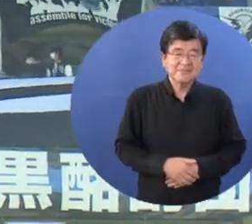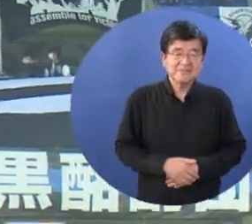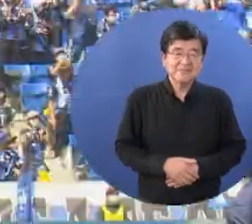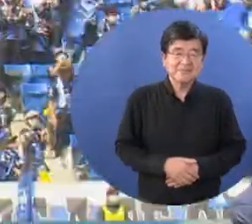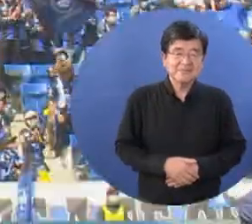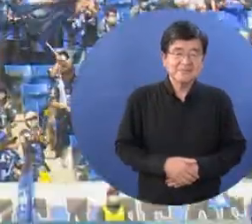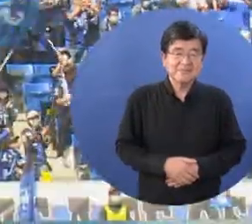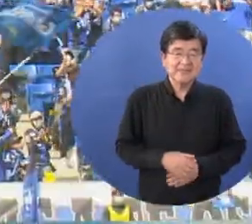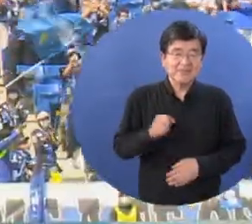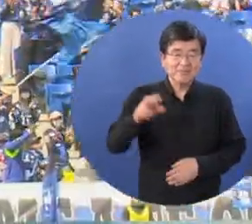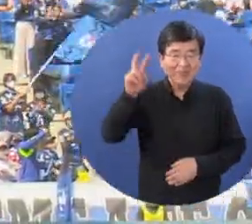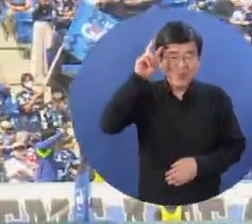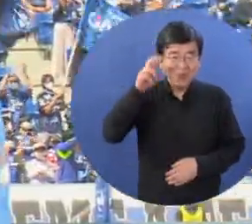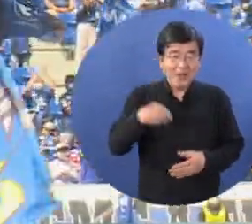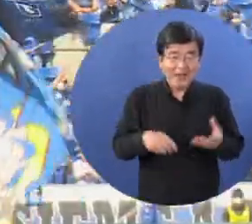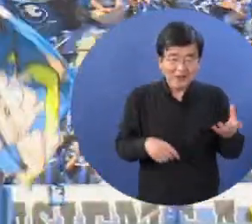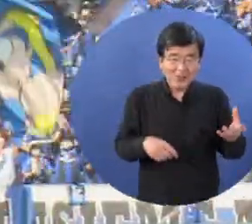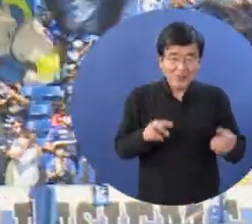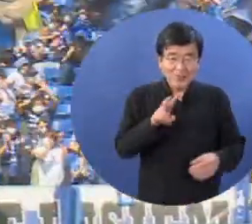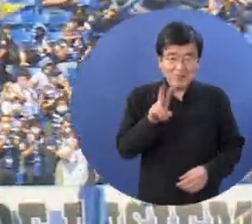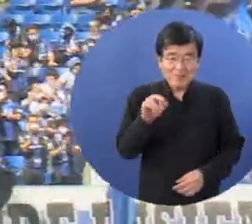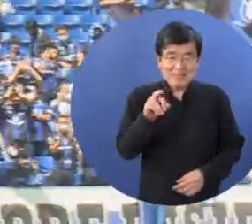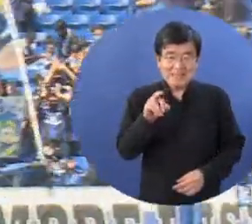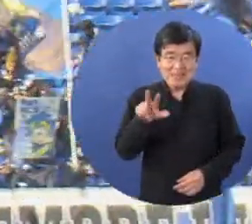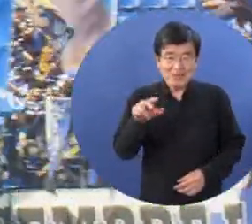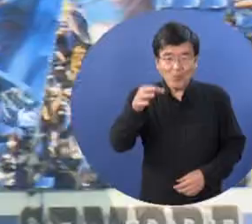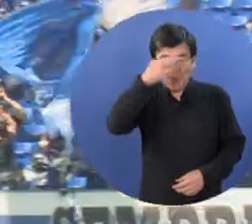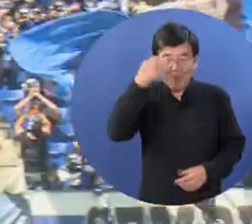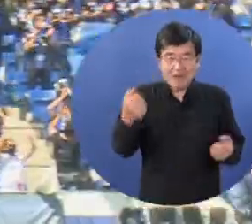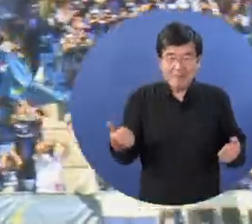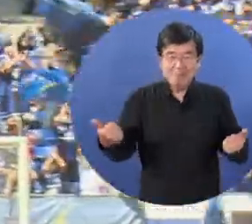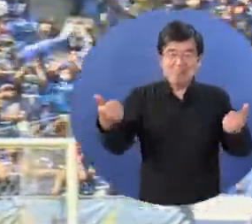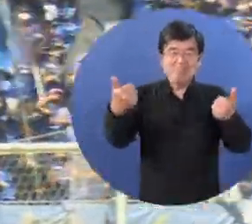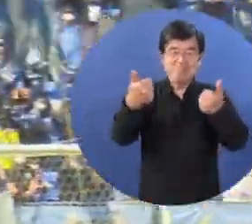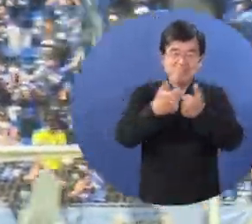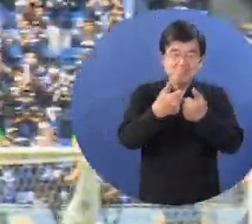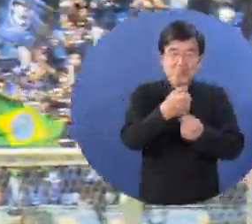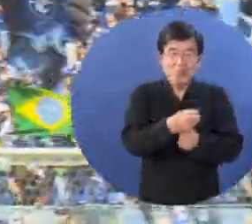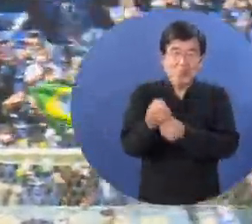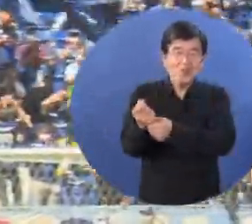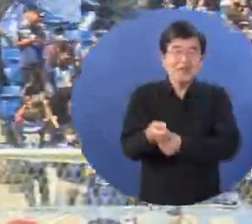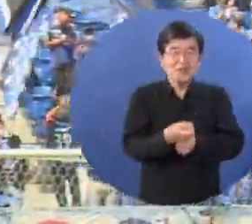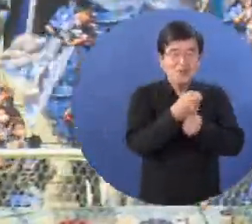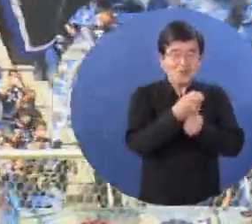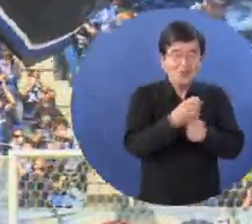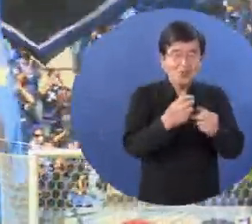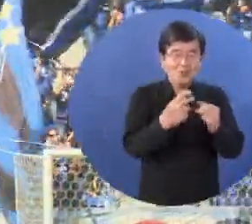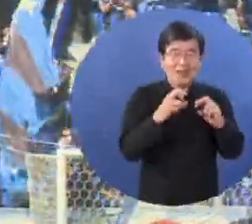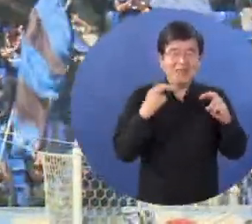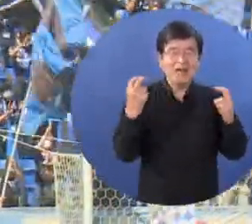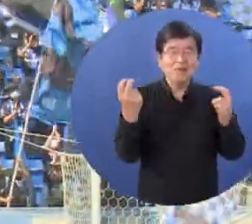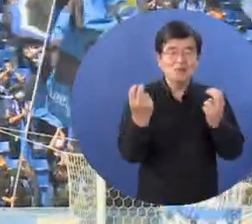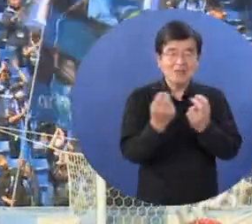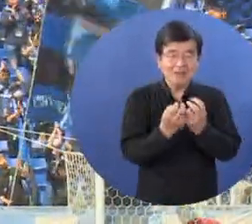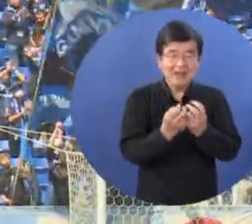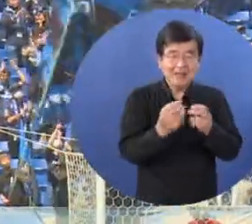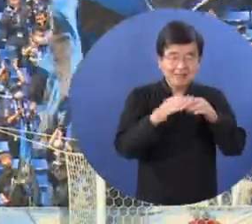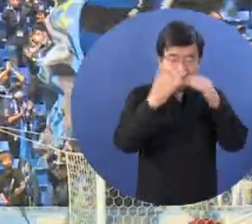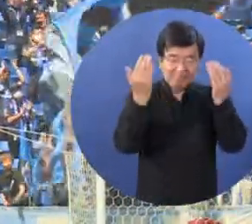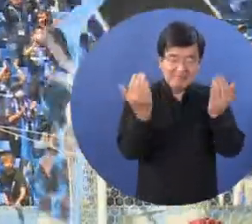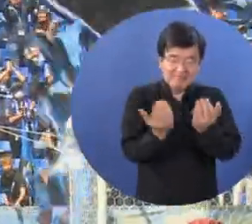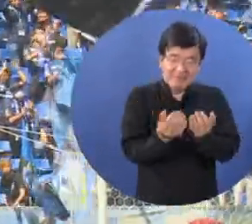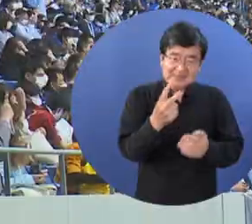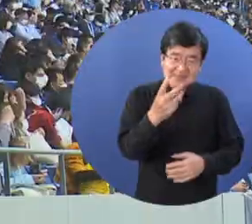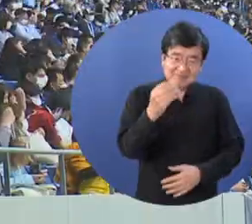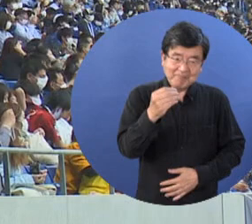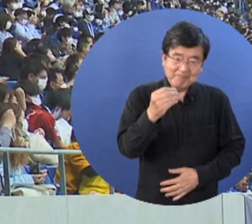ー、うん、ガンバ大阪対ヴィッセル神戸の試合を応援しようとスタジアムにはおよそ2万6500